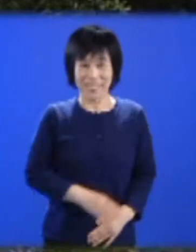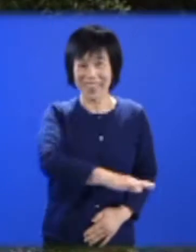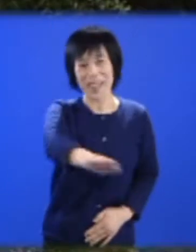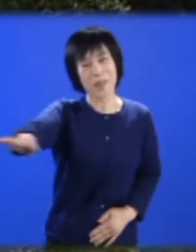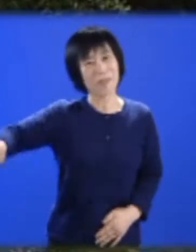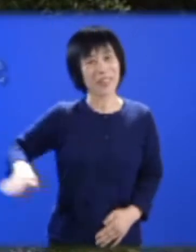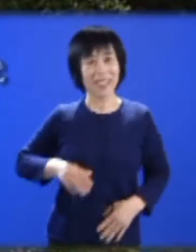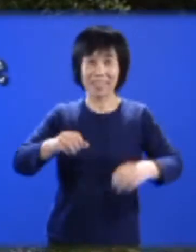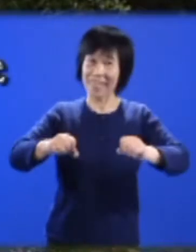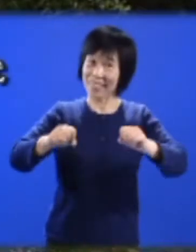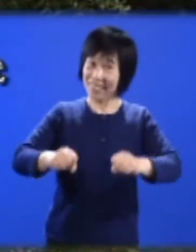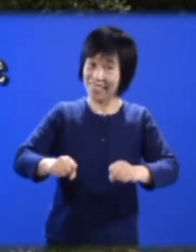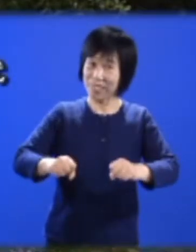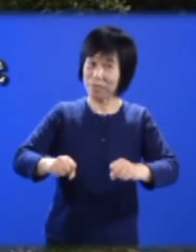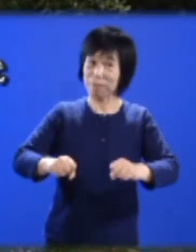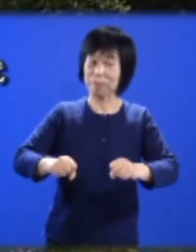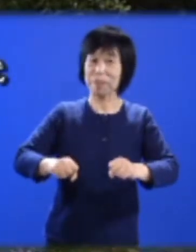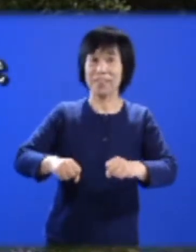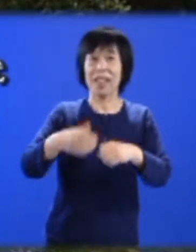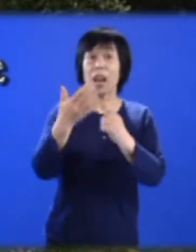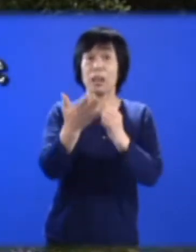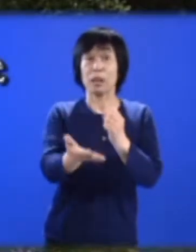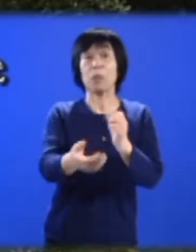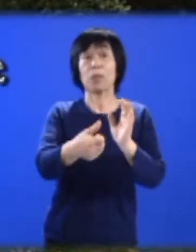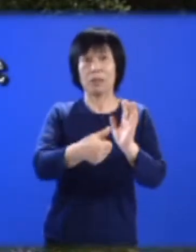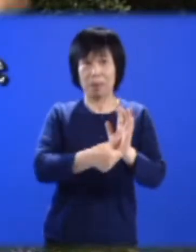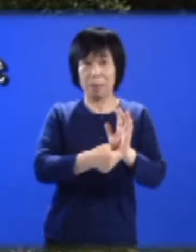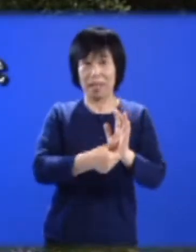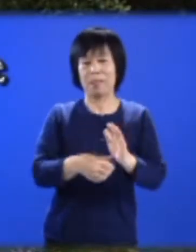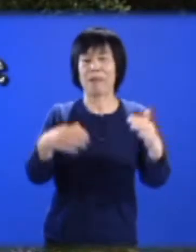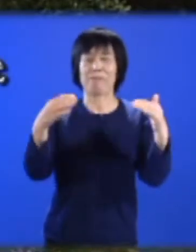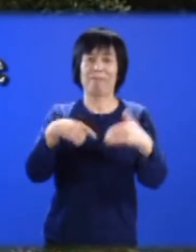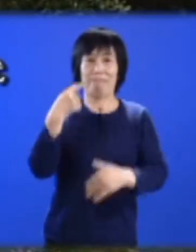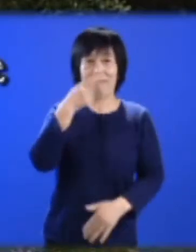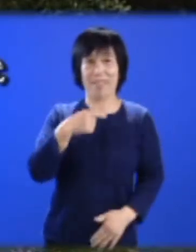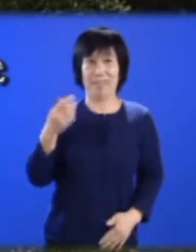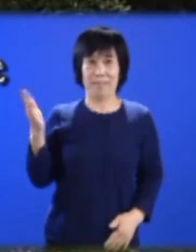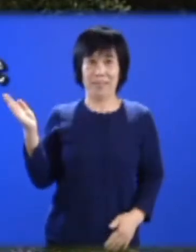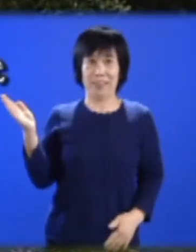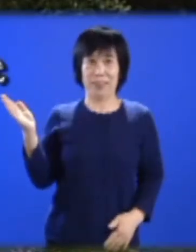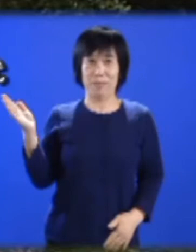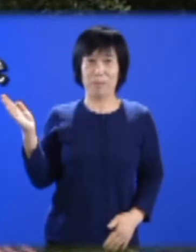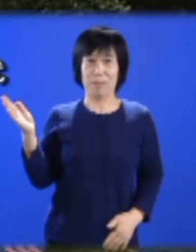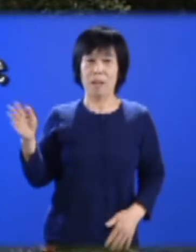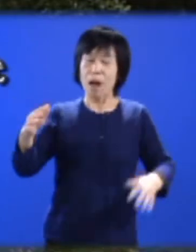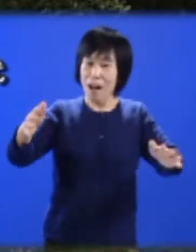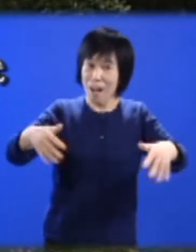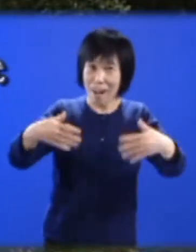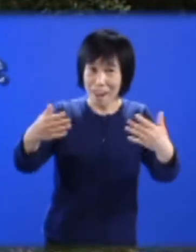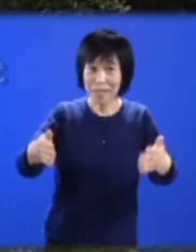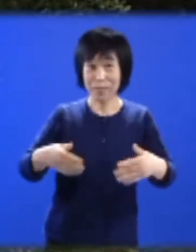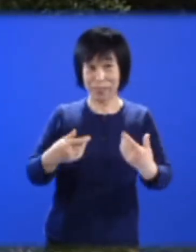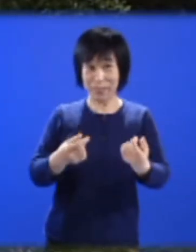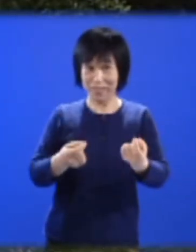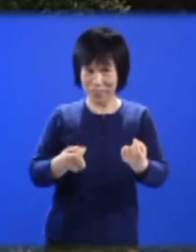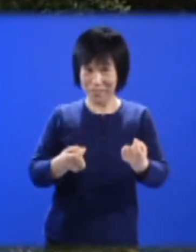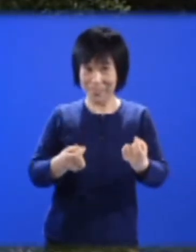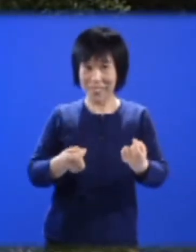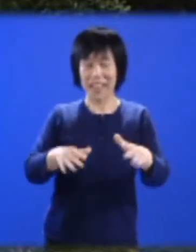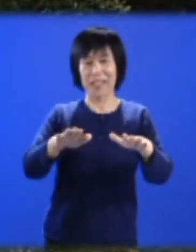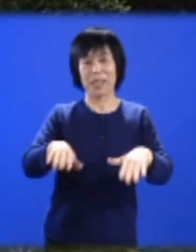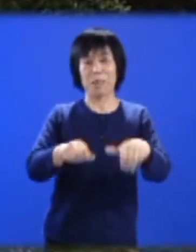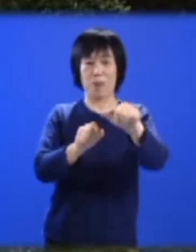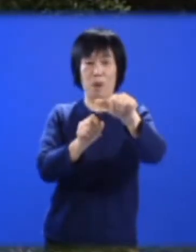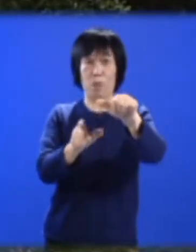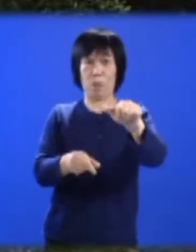皆さん、お元気ですか？市民リポーターの谷口舞です。春ですね。ゴールデンウィーク